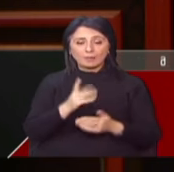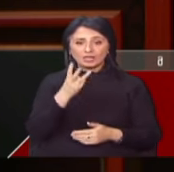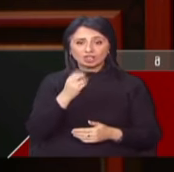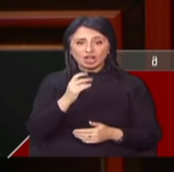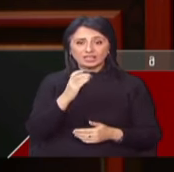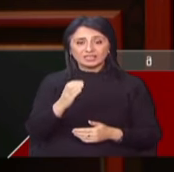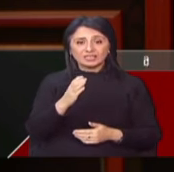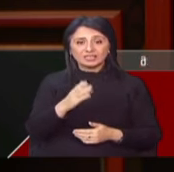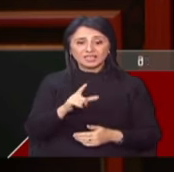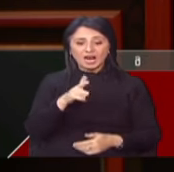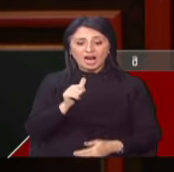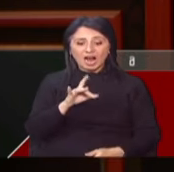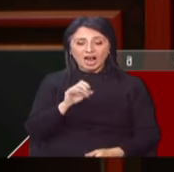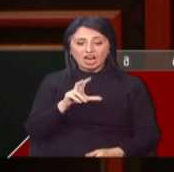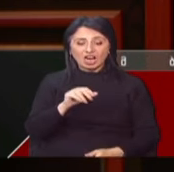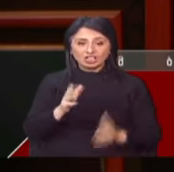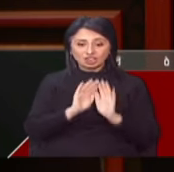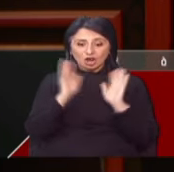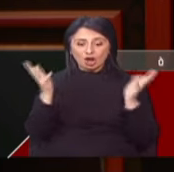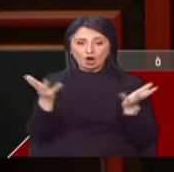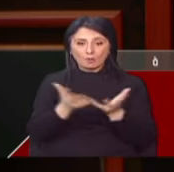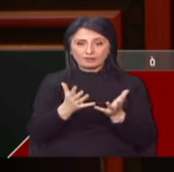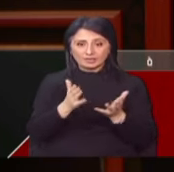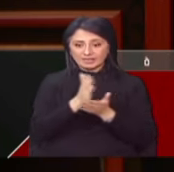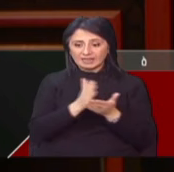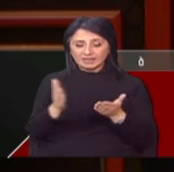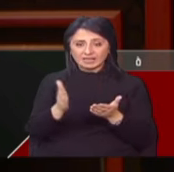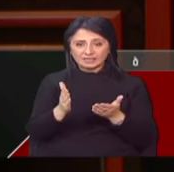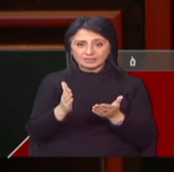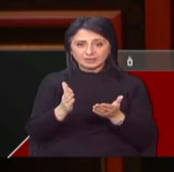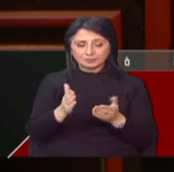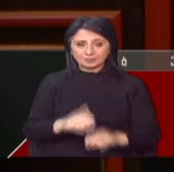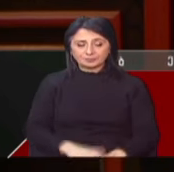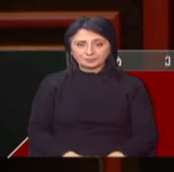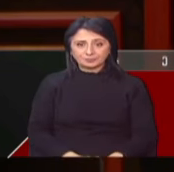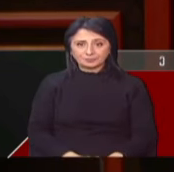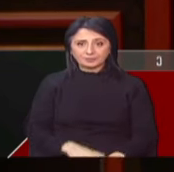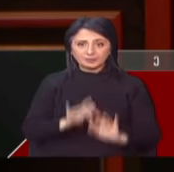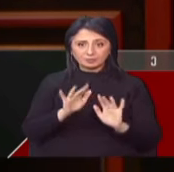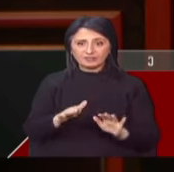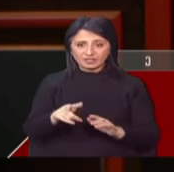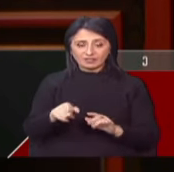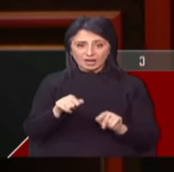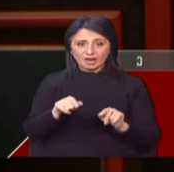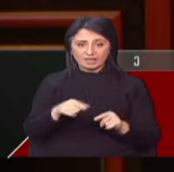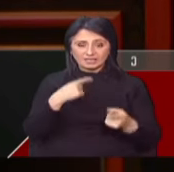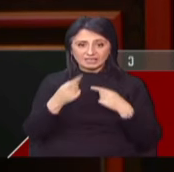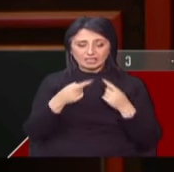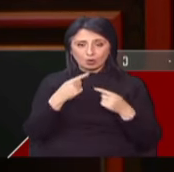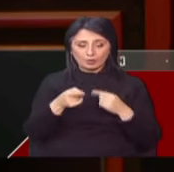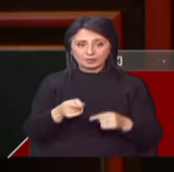shansi rom David Garegis kompleksis ais natsilebi romelitsets din are observatac sau